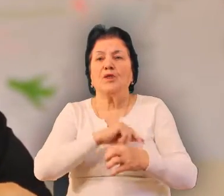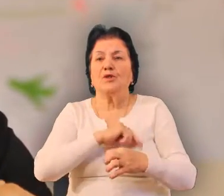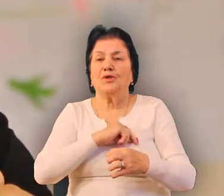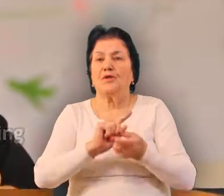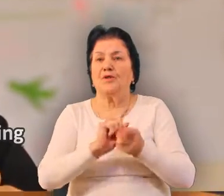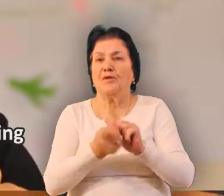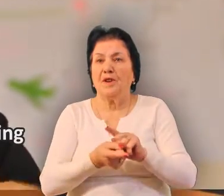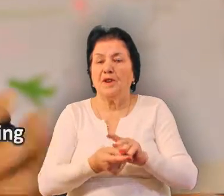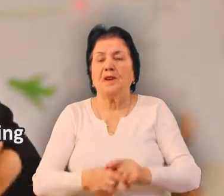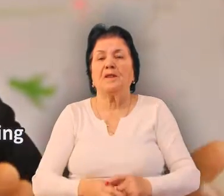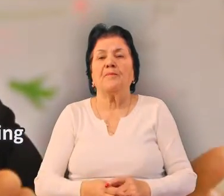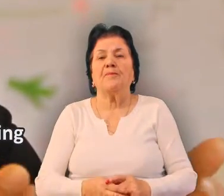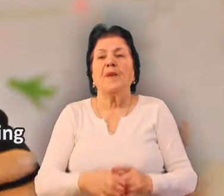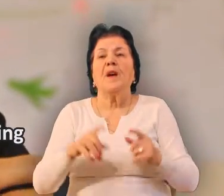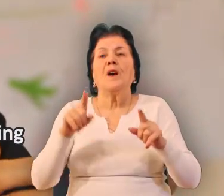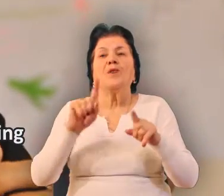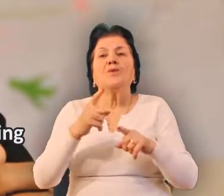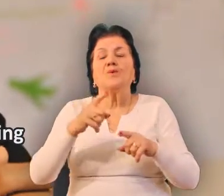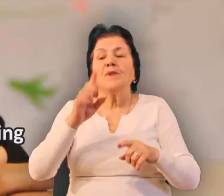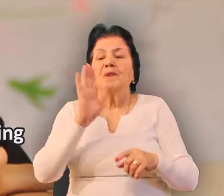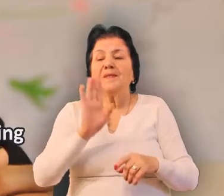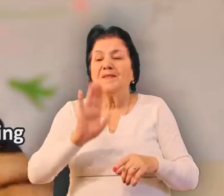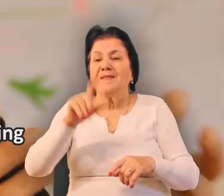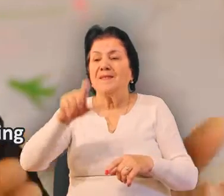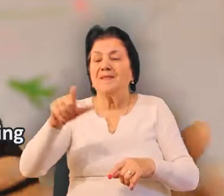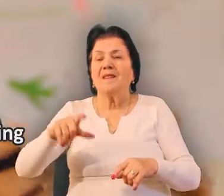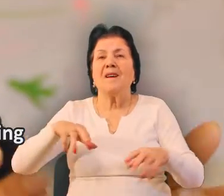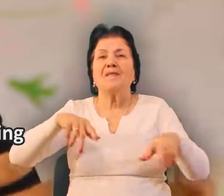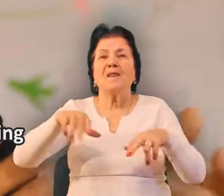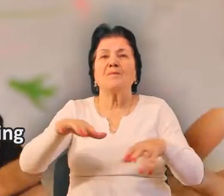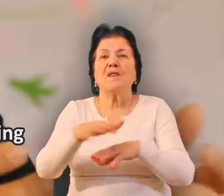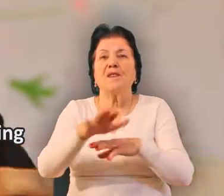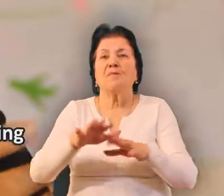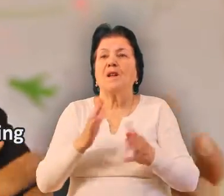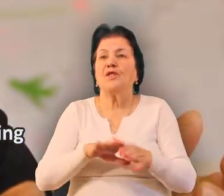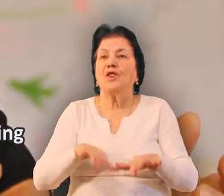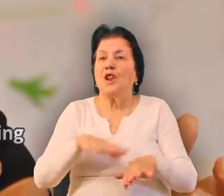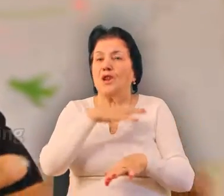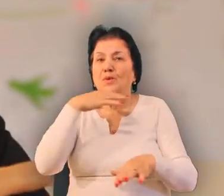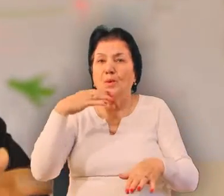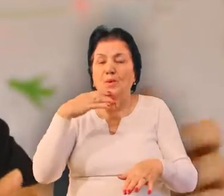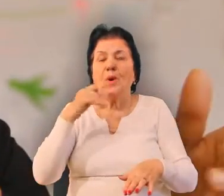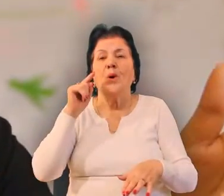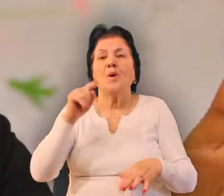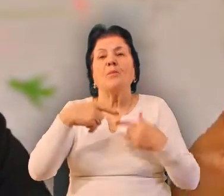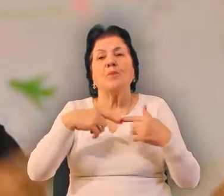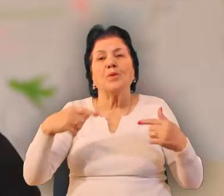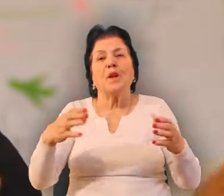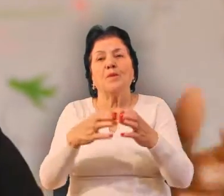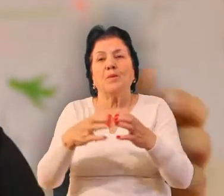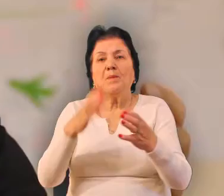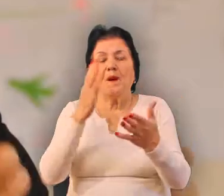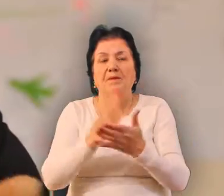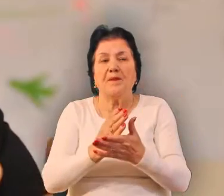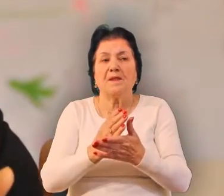Çünki tipik insanların gəzməli, getməli yerləri çoxdur. Onların müxtəlif